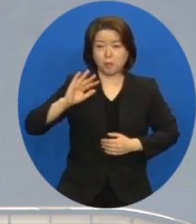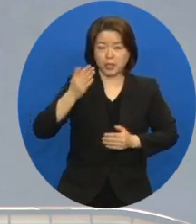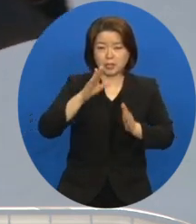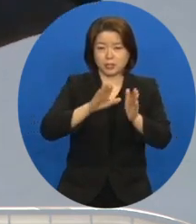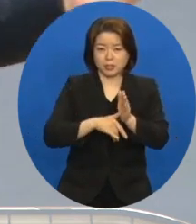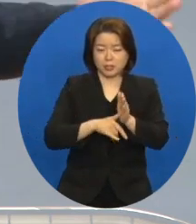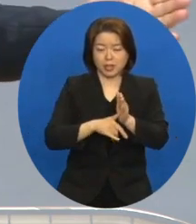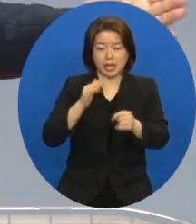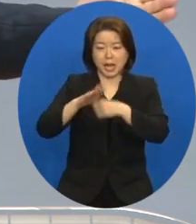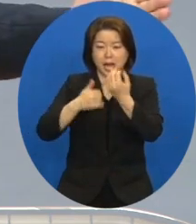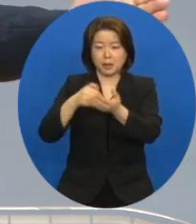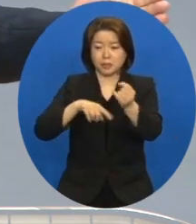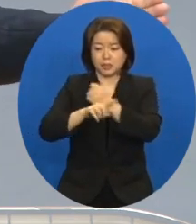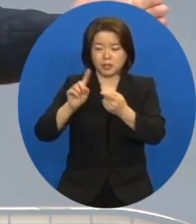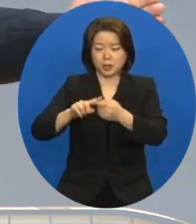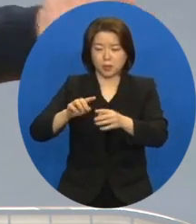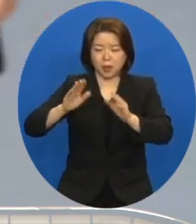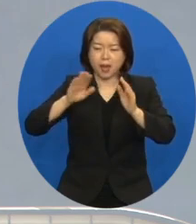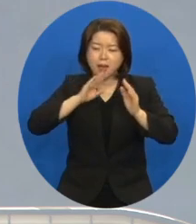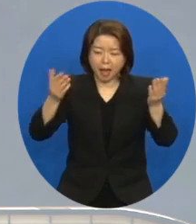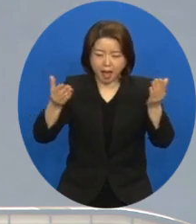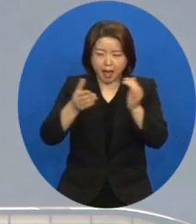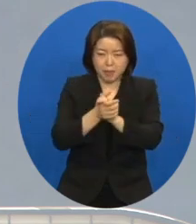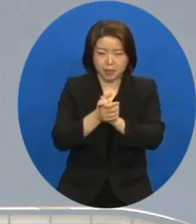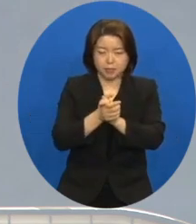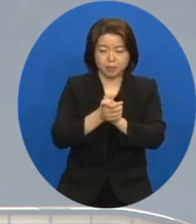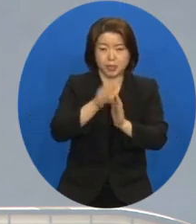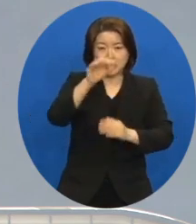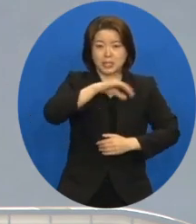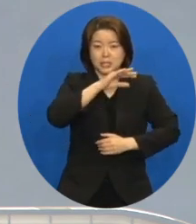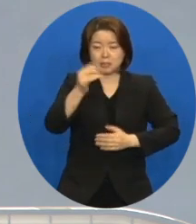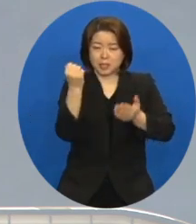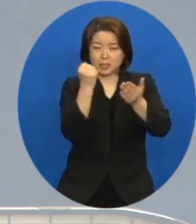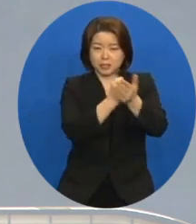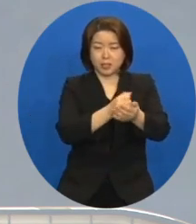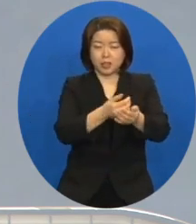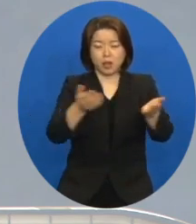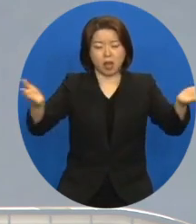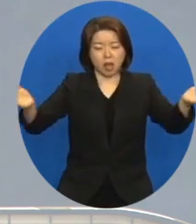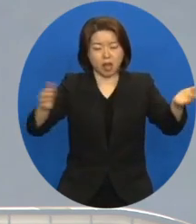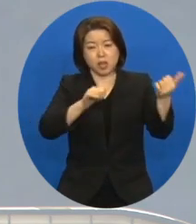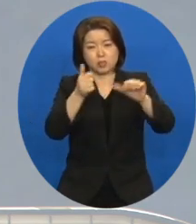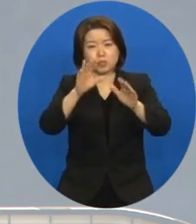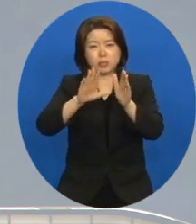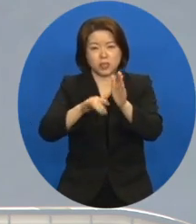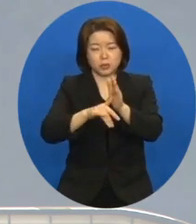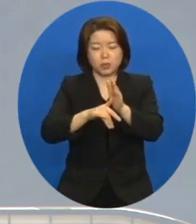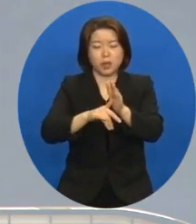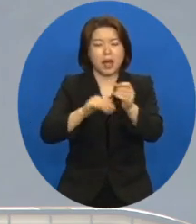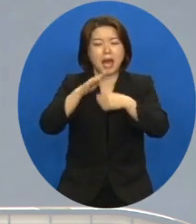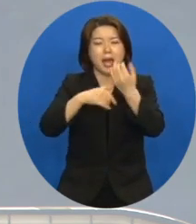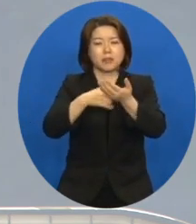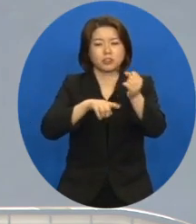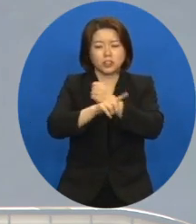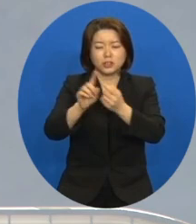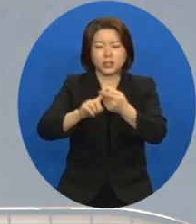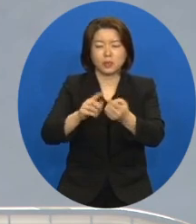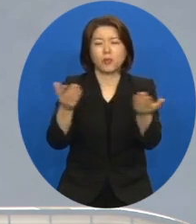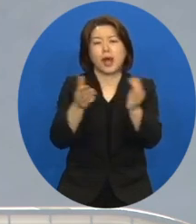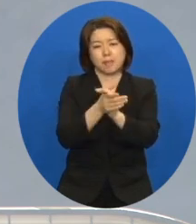하셨고, 십자가 달려 죽으실 때도 하나님의 뜻대로 아멘 하셨어요. 예수님에게는 아니오가